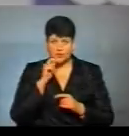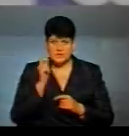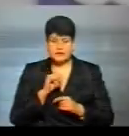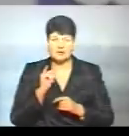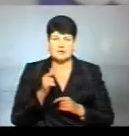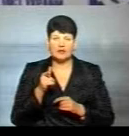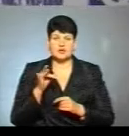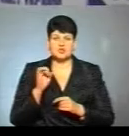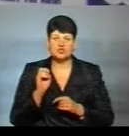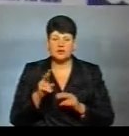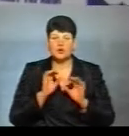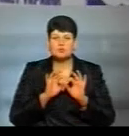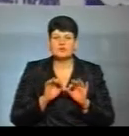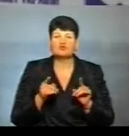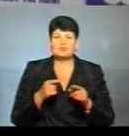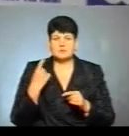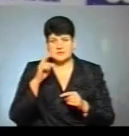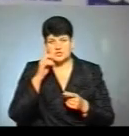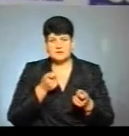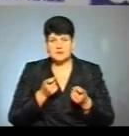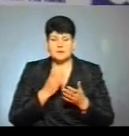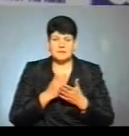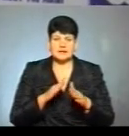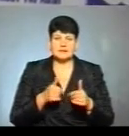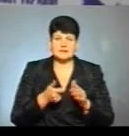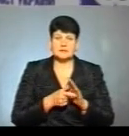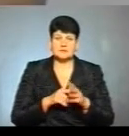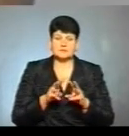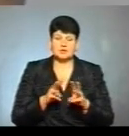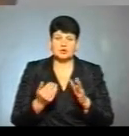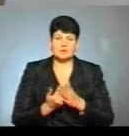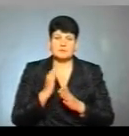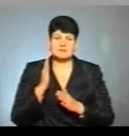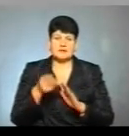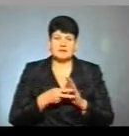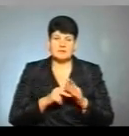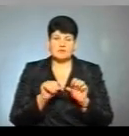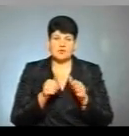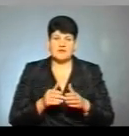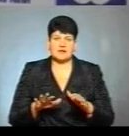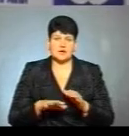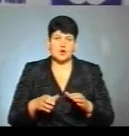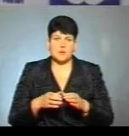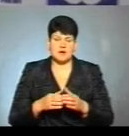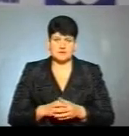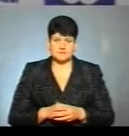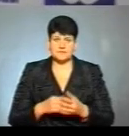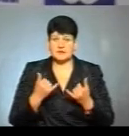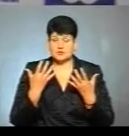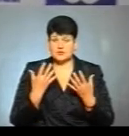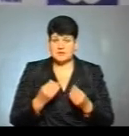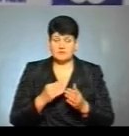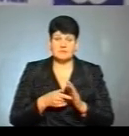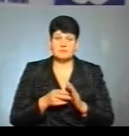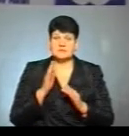Ігор Гірчак розповів, чому облдержадміністрація має надати Кабміну новий перспективний план формування громад. На сьогоднішній день